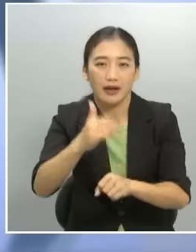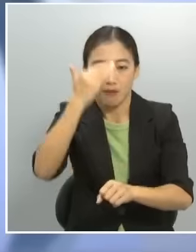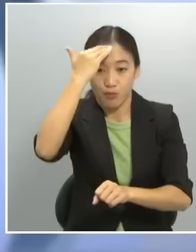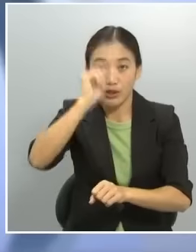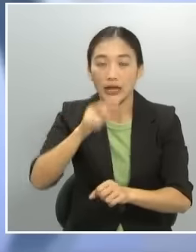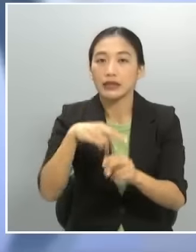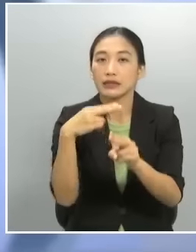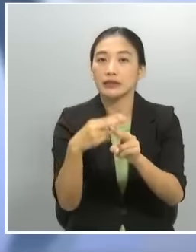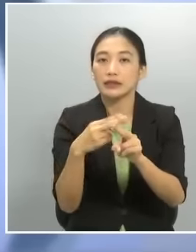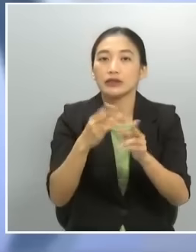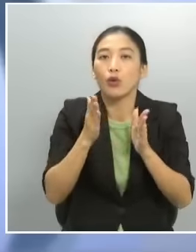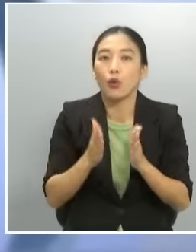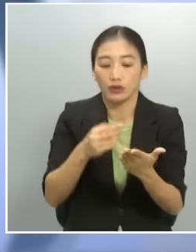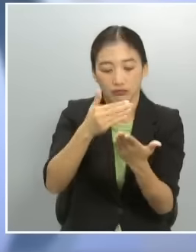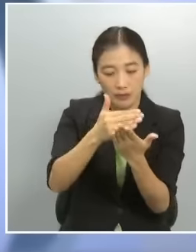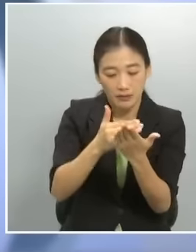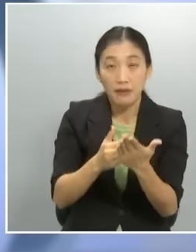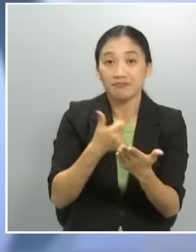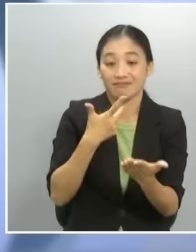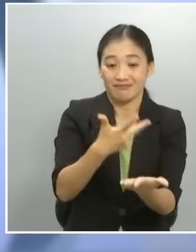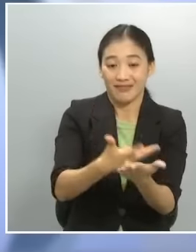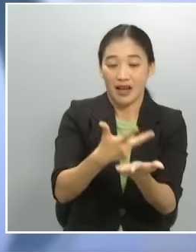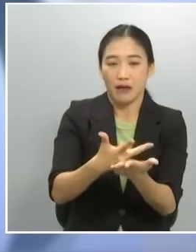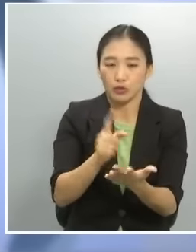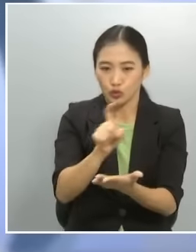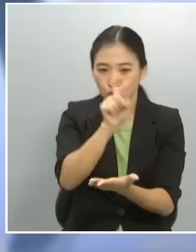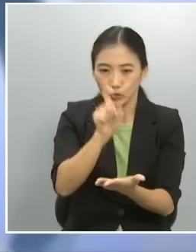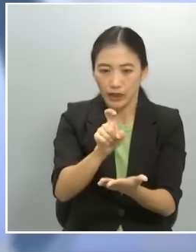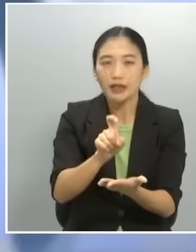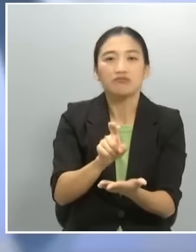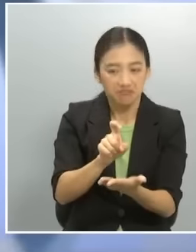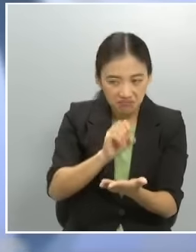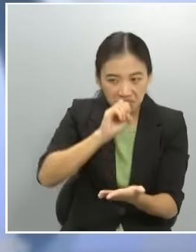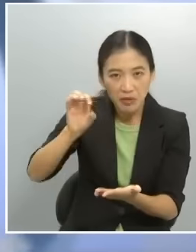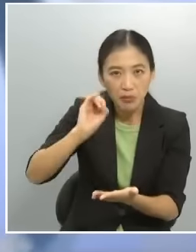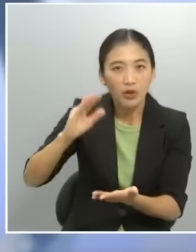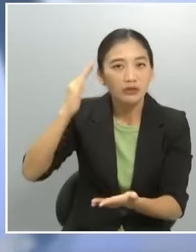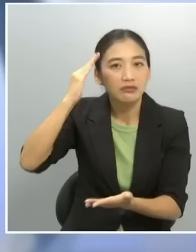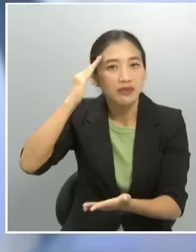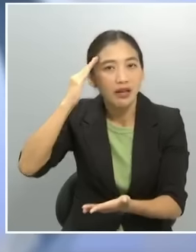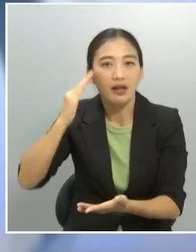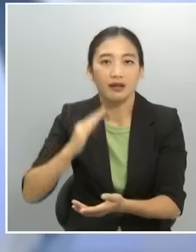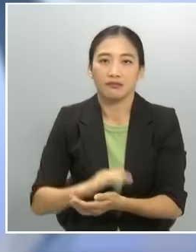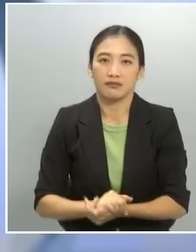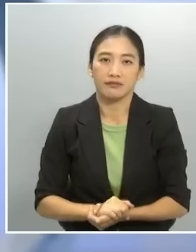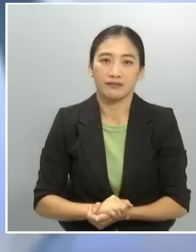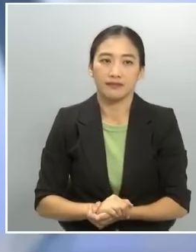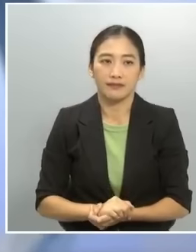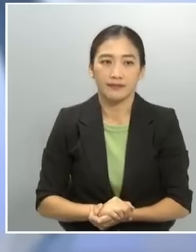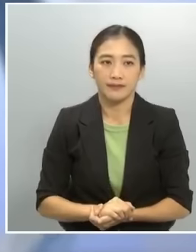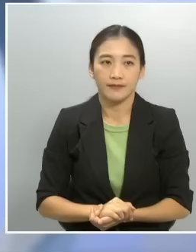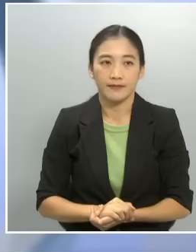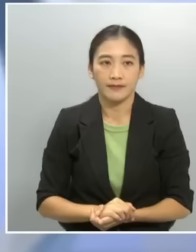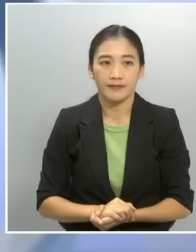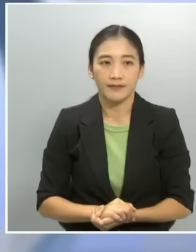ากฏเขารู้ว่าเป็นติ๊กเพราะเขาไปสืบตามร้านมาน่าจะบอกนายก็เลยนั่งรถไปจับได้เลยครับ ค่ะ